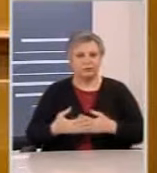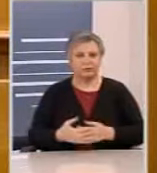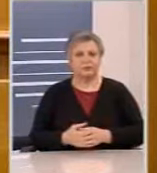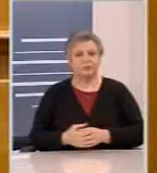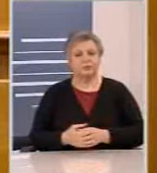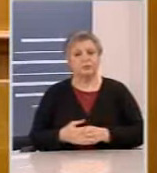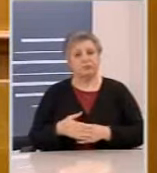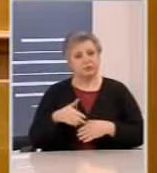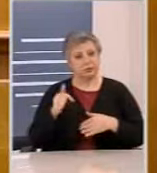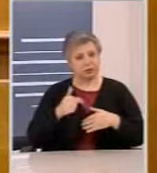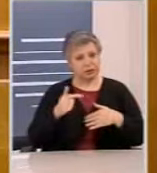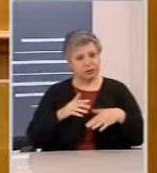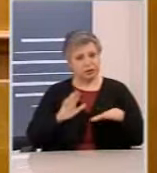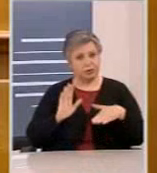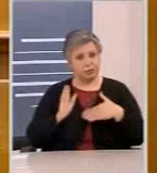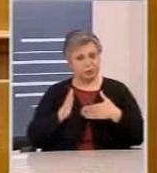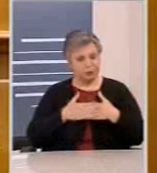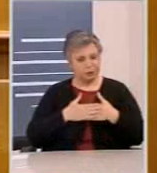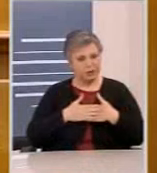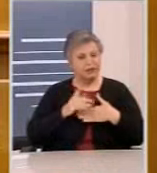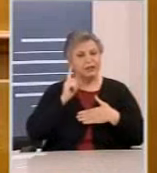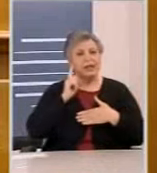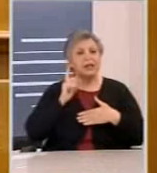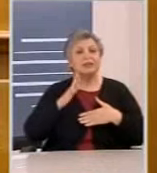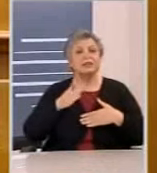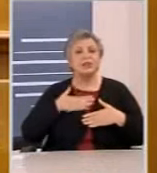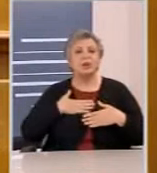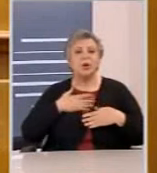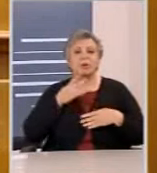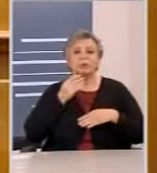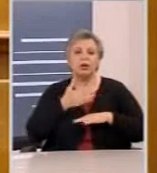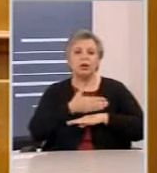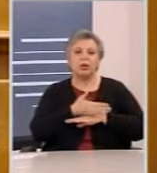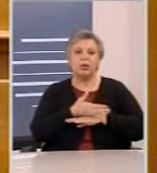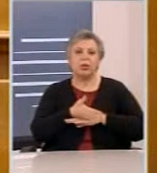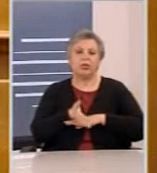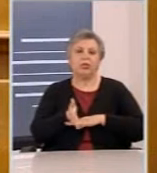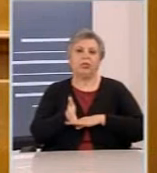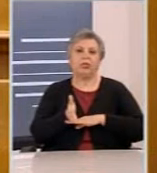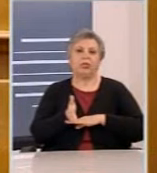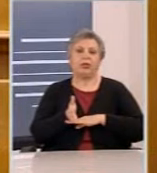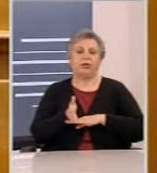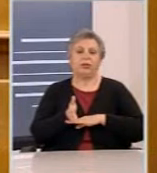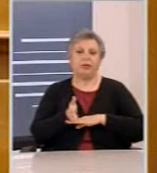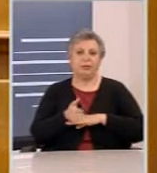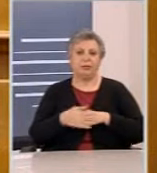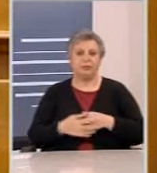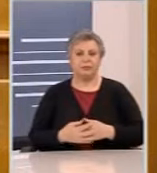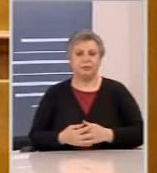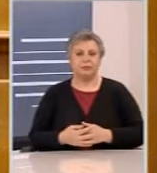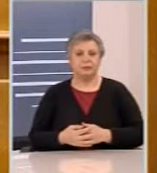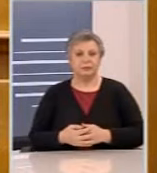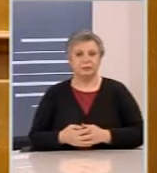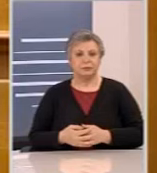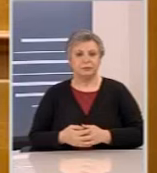Και τελειώνω πραγματικά κύριε Πρόεδρε και συγγνώμη για την εκτεταμένη παρέμβαση.